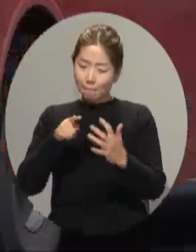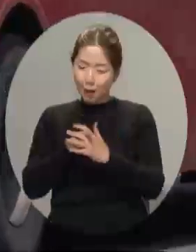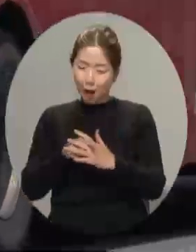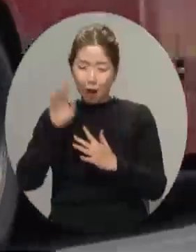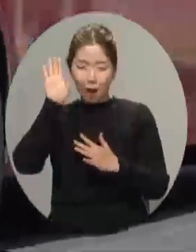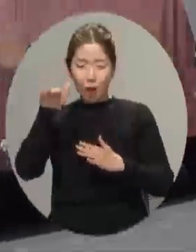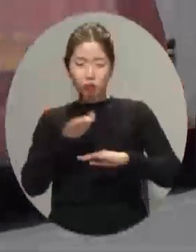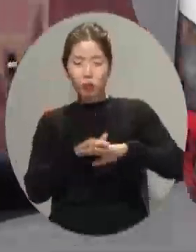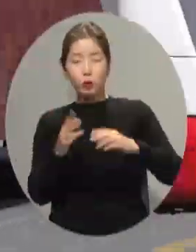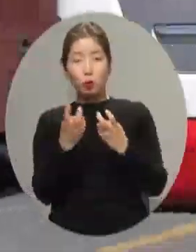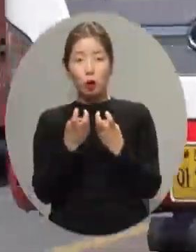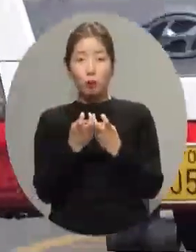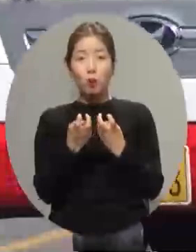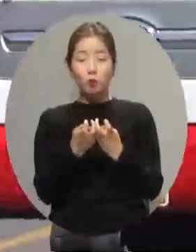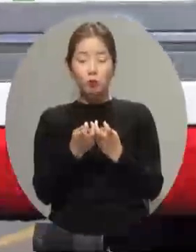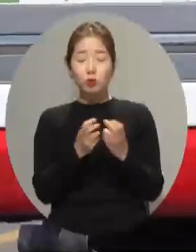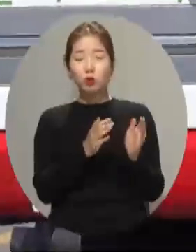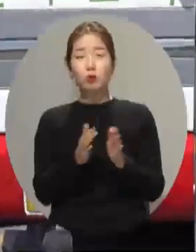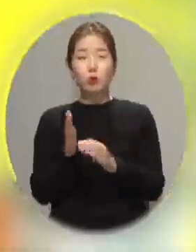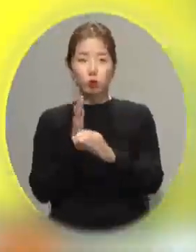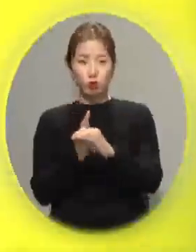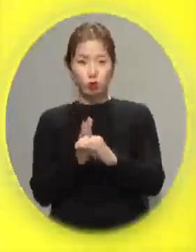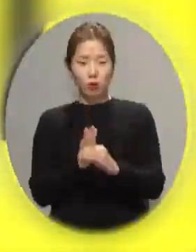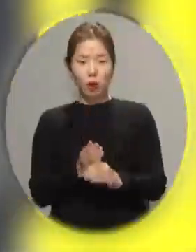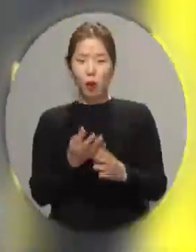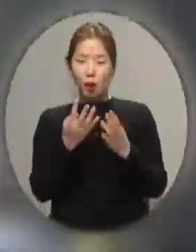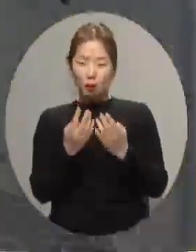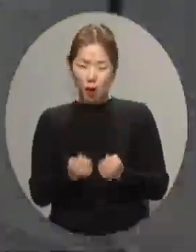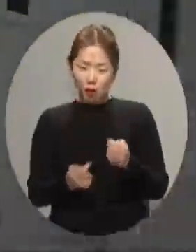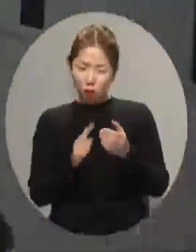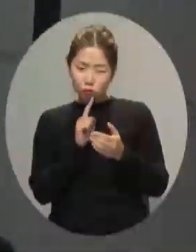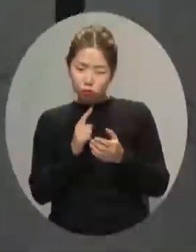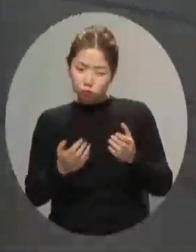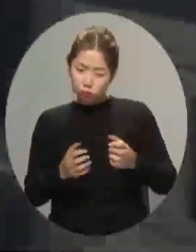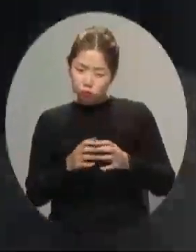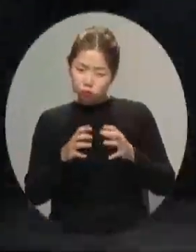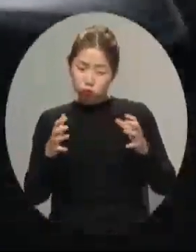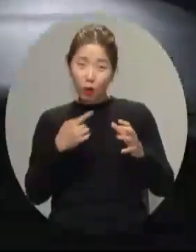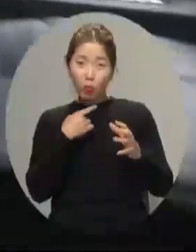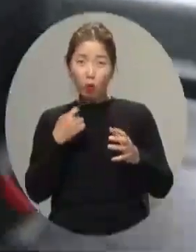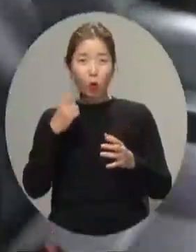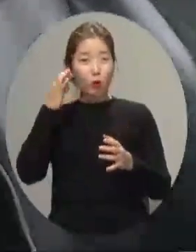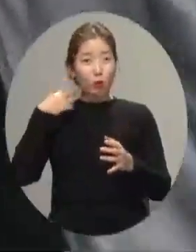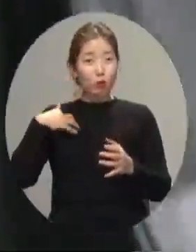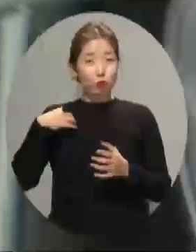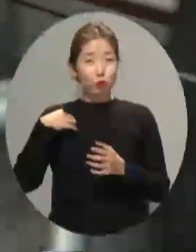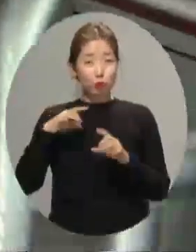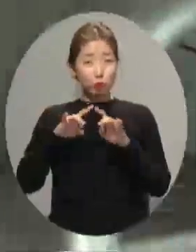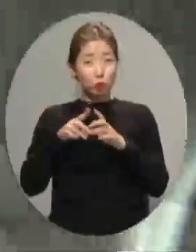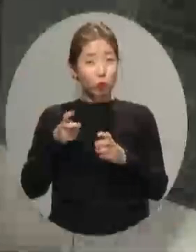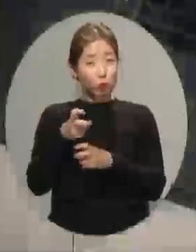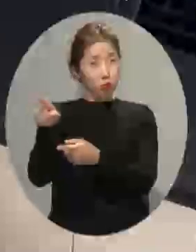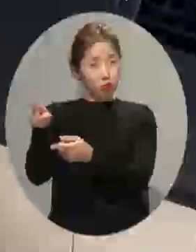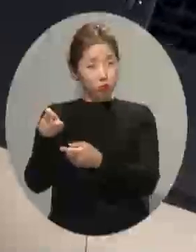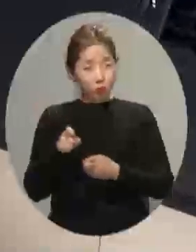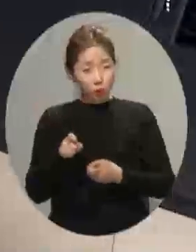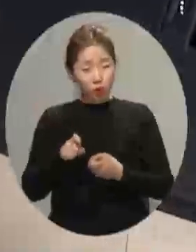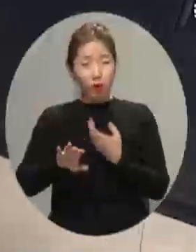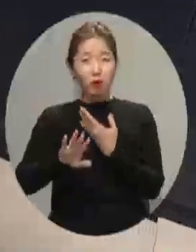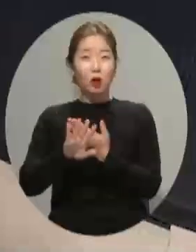향후 대응을 모색 중이라는 입장인 가운데 수많은 논란 속에서도 강행됐던 중국산 전기버스 도입은